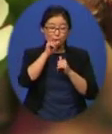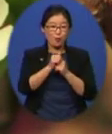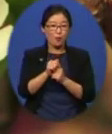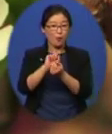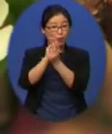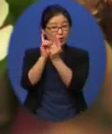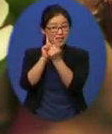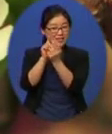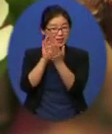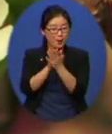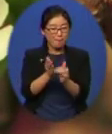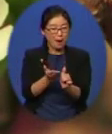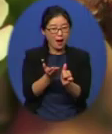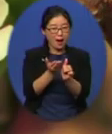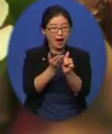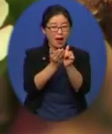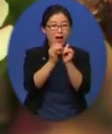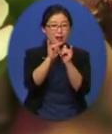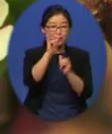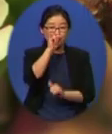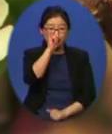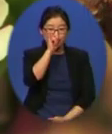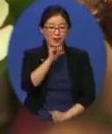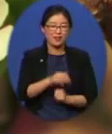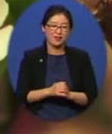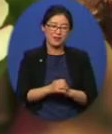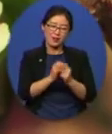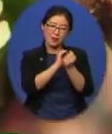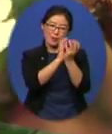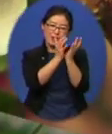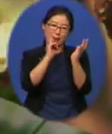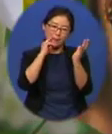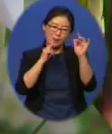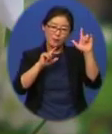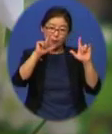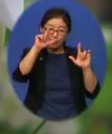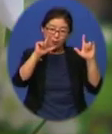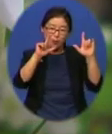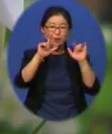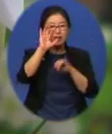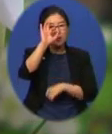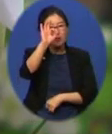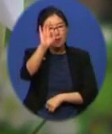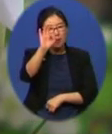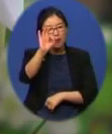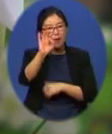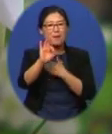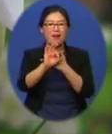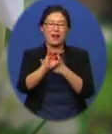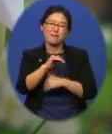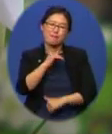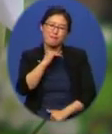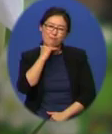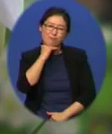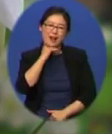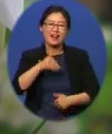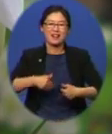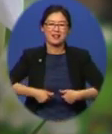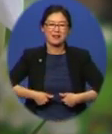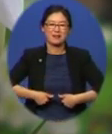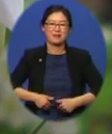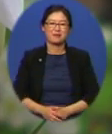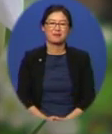사람이 있겠지만 아름다운 자태를 보기 위해서는 기다림도 있어야 한다는 것을 이야기하려고 합니다.